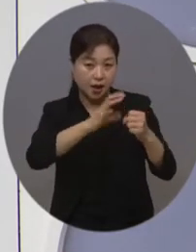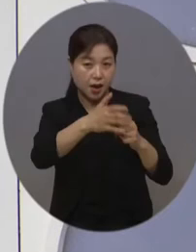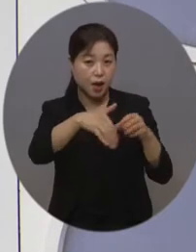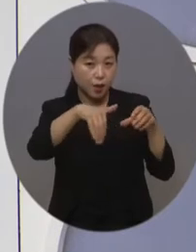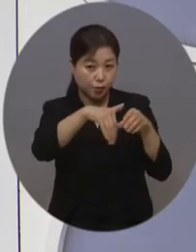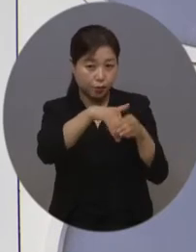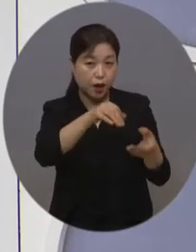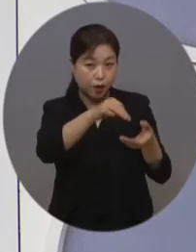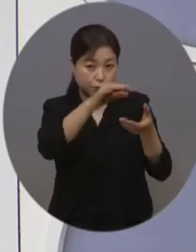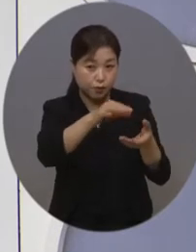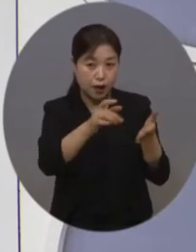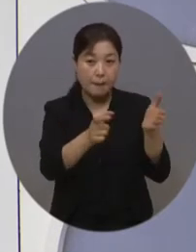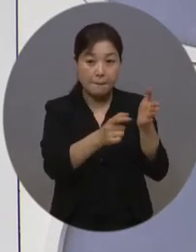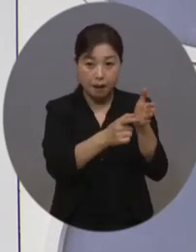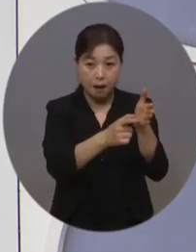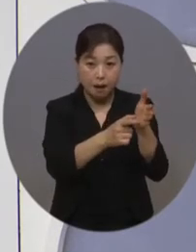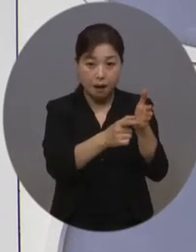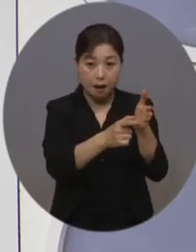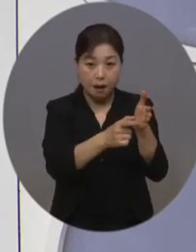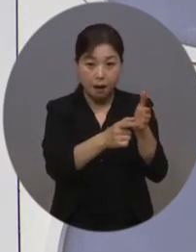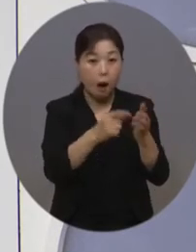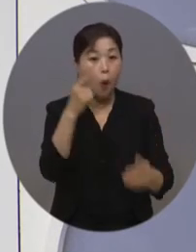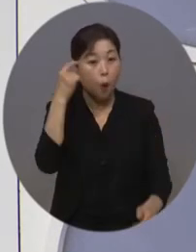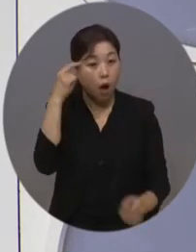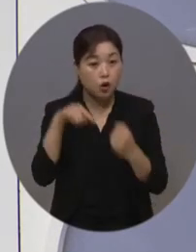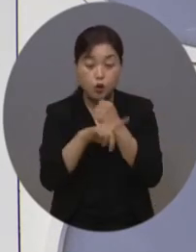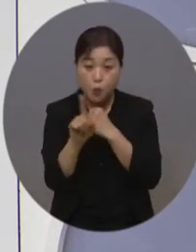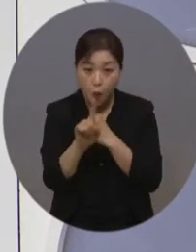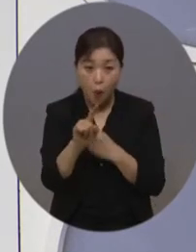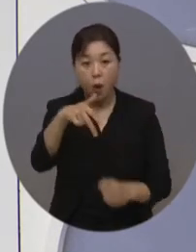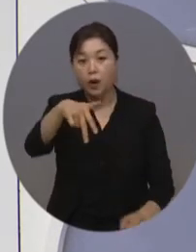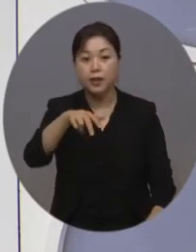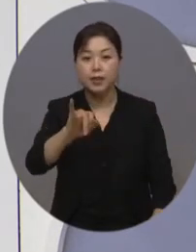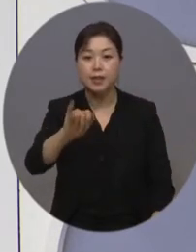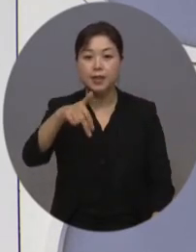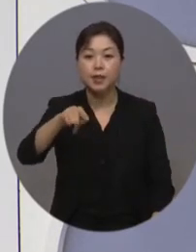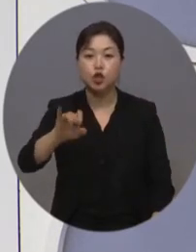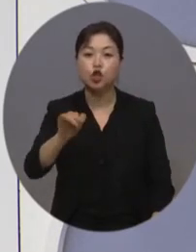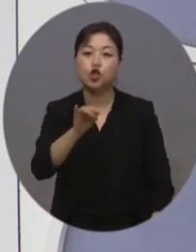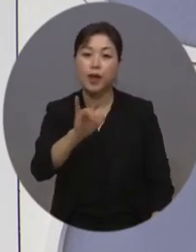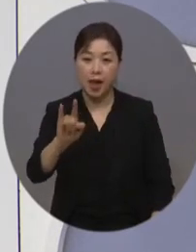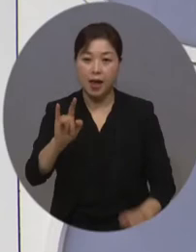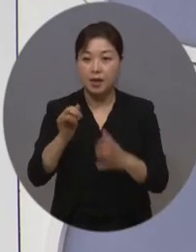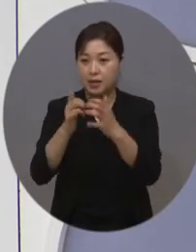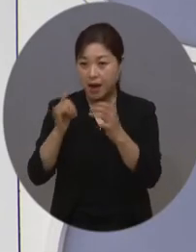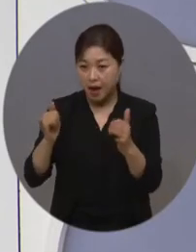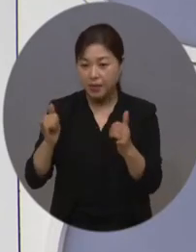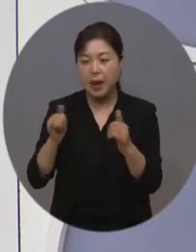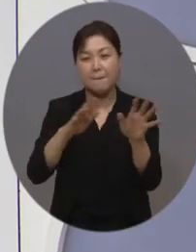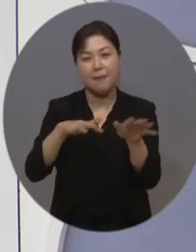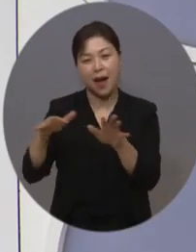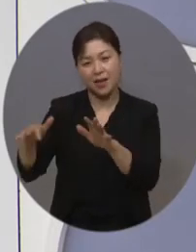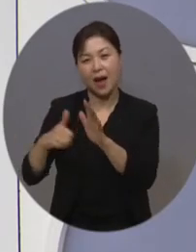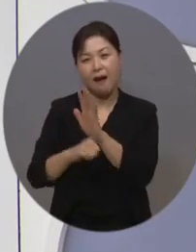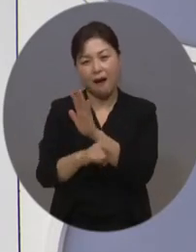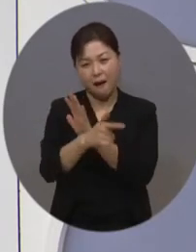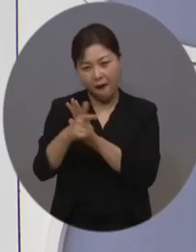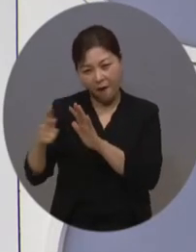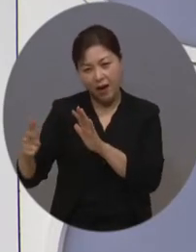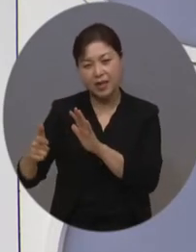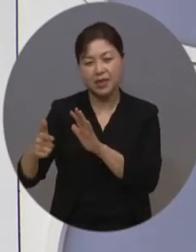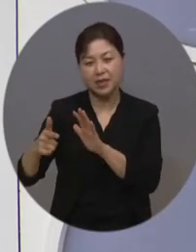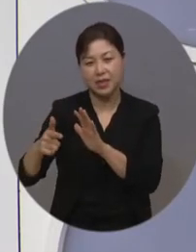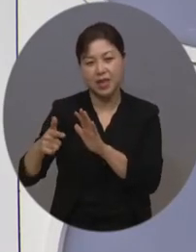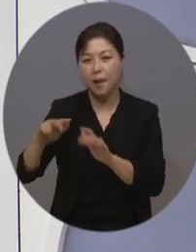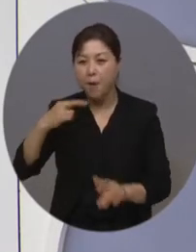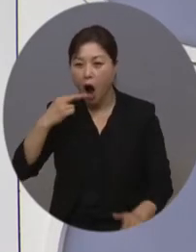왜 되었느냐 하면은 물론 이제 지중해 사람들이니까 이 해물을 많이 먹습니다. 해조물도 많이 먹고.